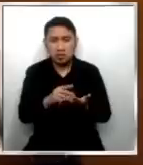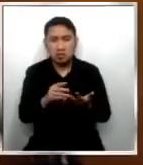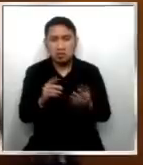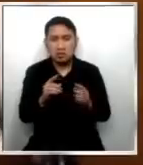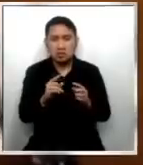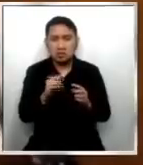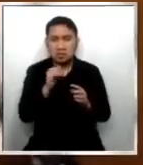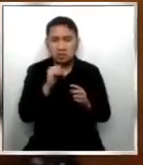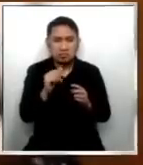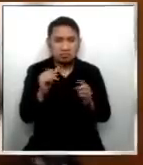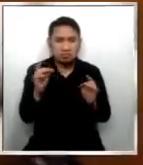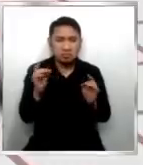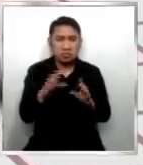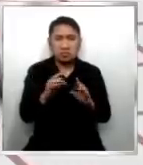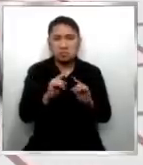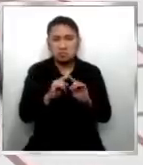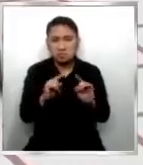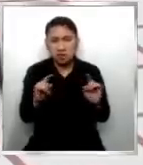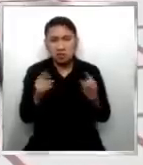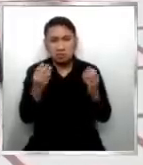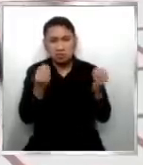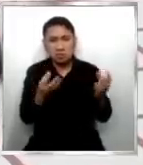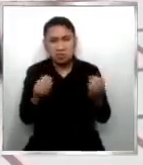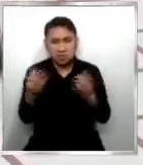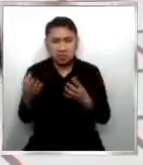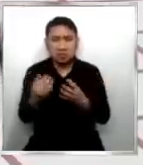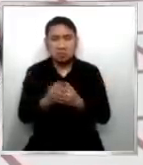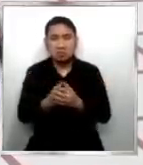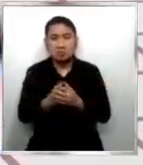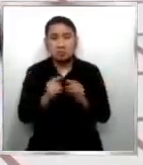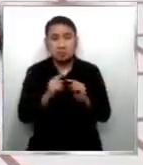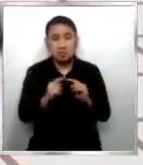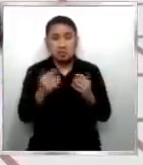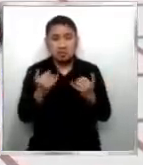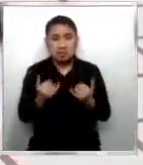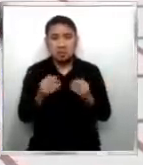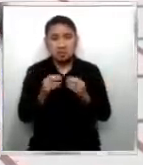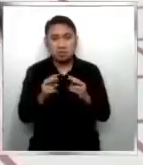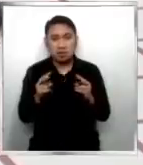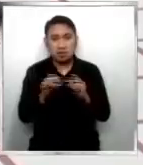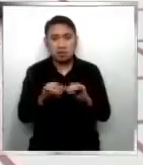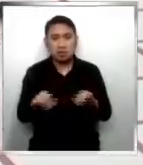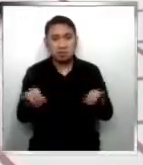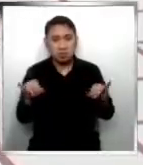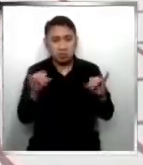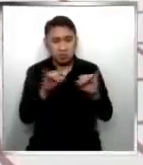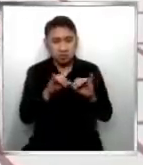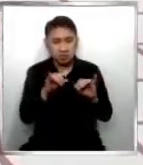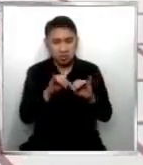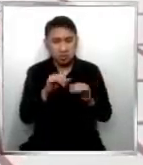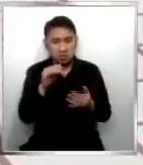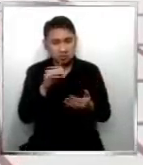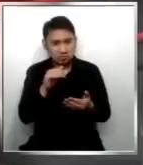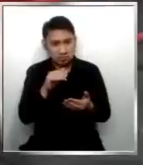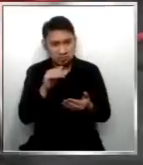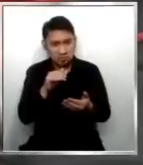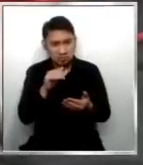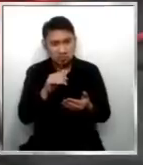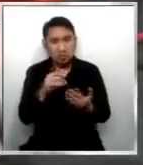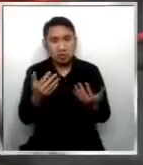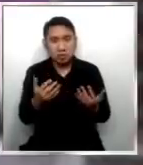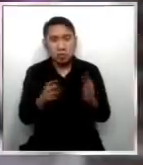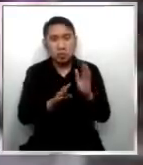rin. Pero marami. Mahalaga raw na mapag-aralan ito para matiyak na masasapol pa rin na mga dinedevelop